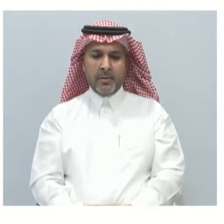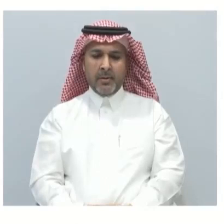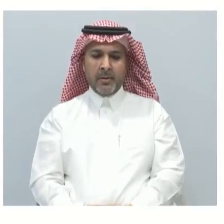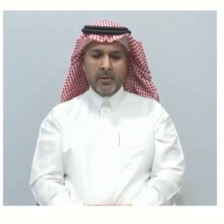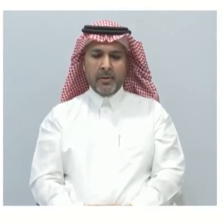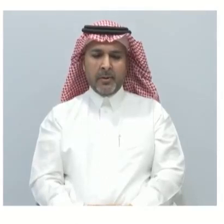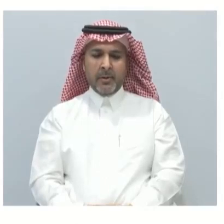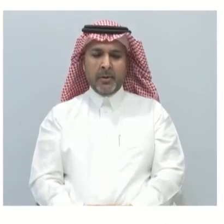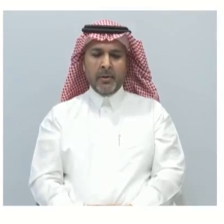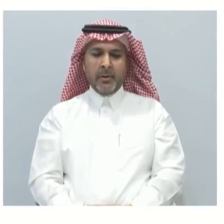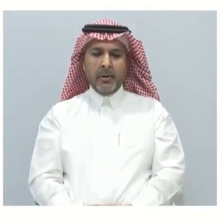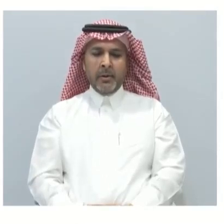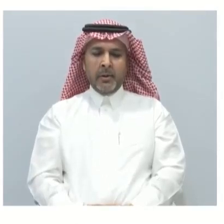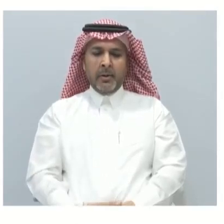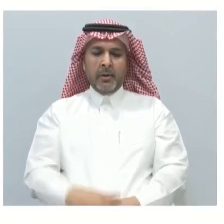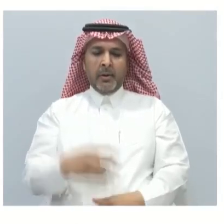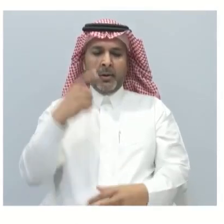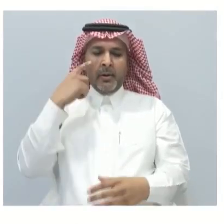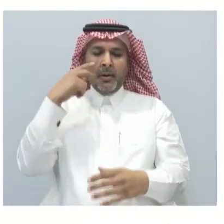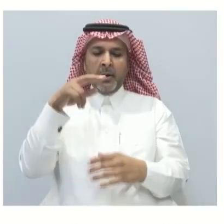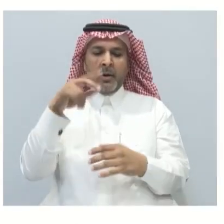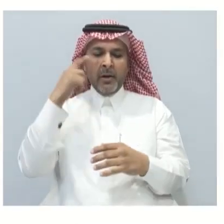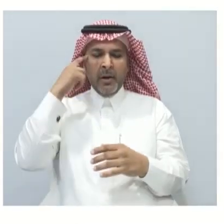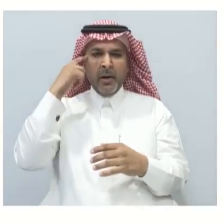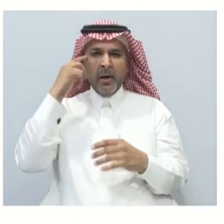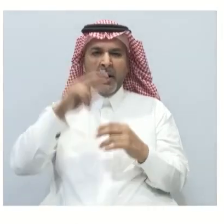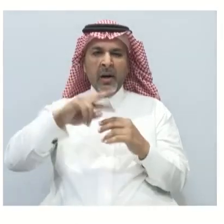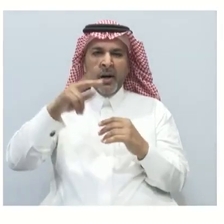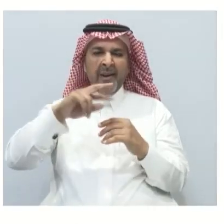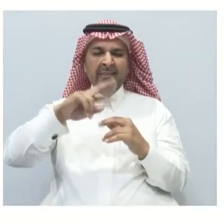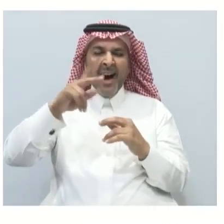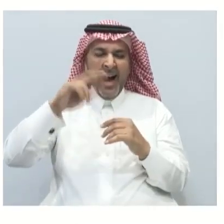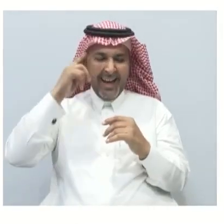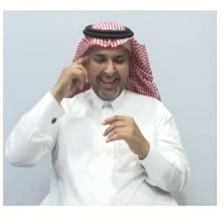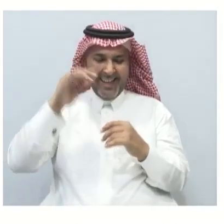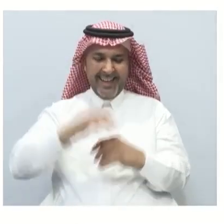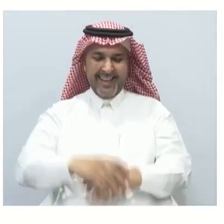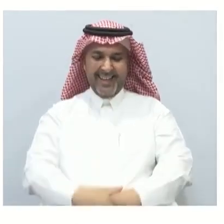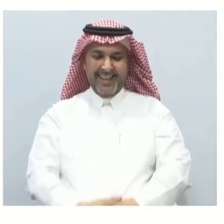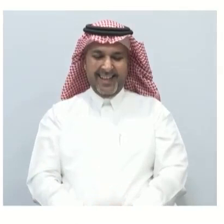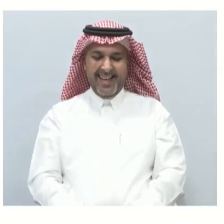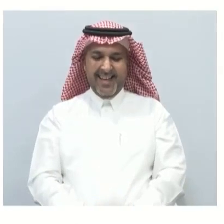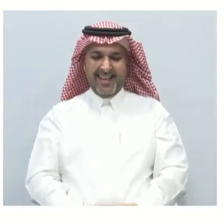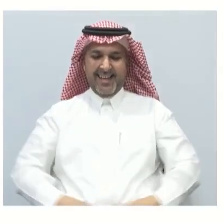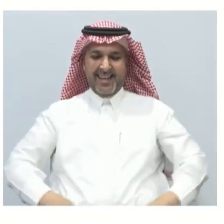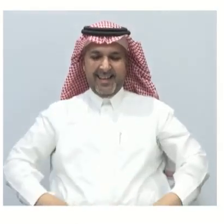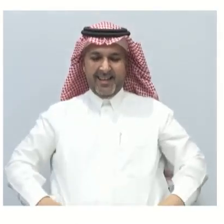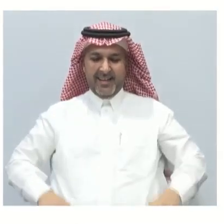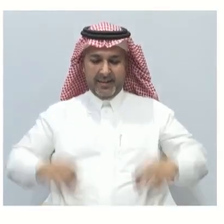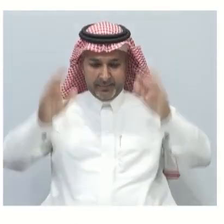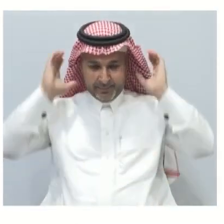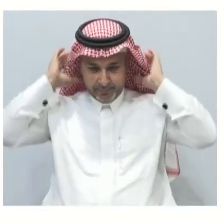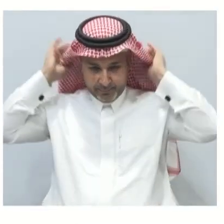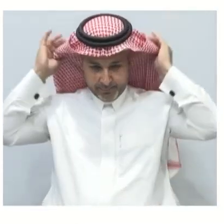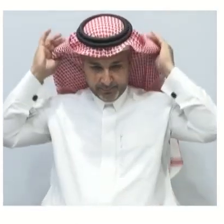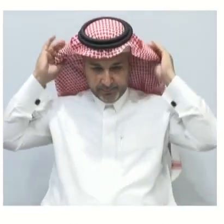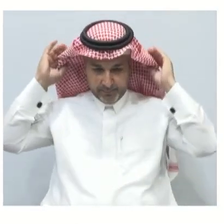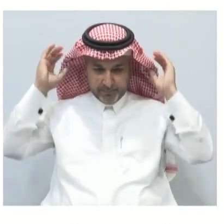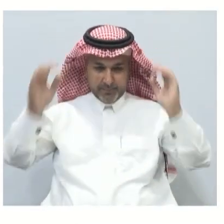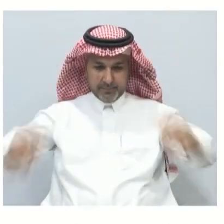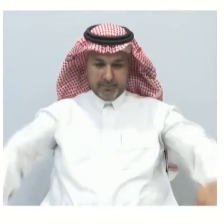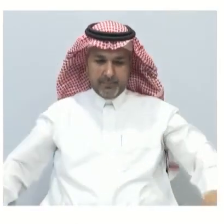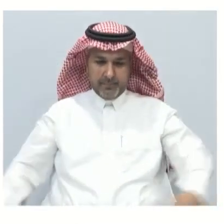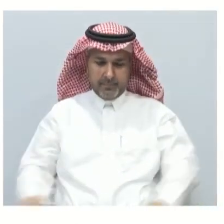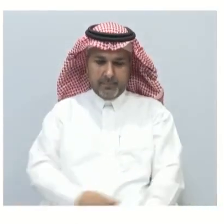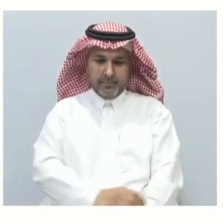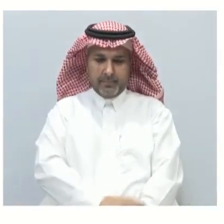243 243 هي من قوه 3ه و334 343 عفوا هي من قوه العدد